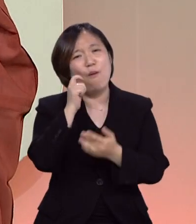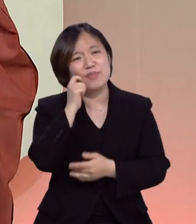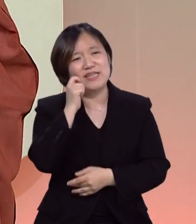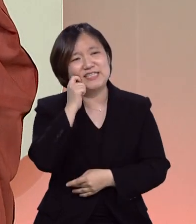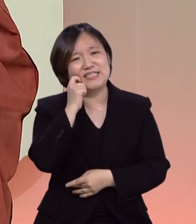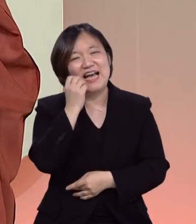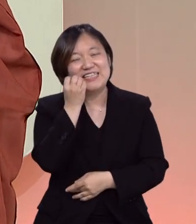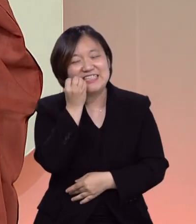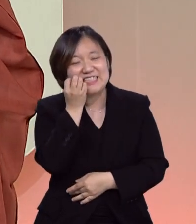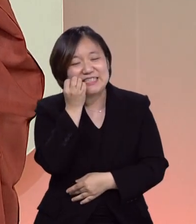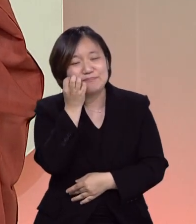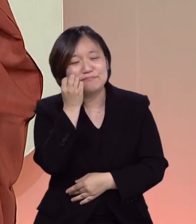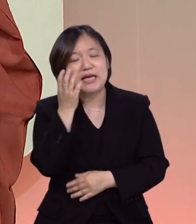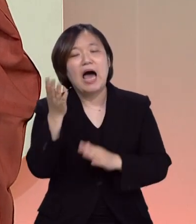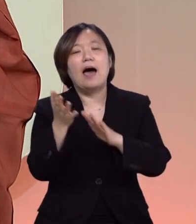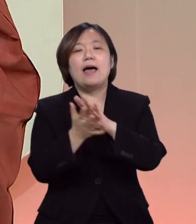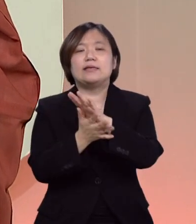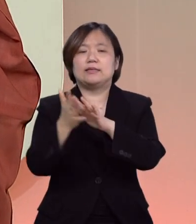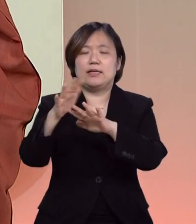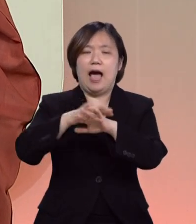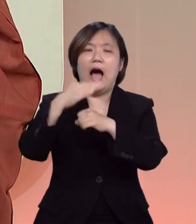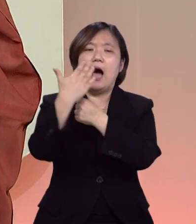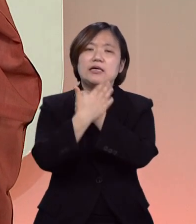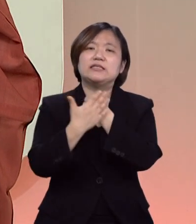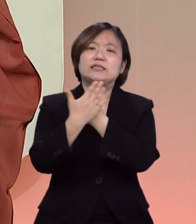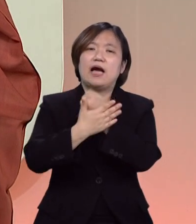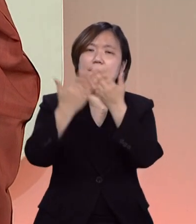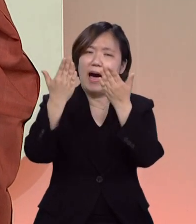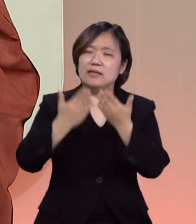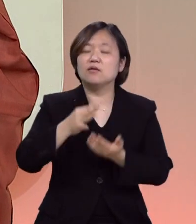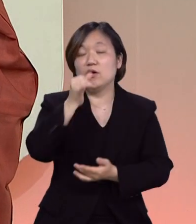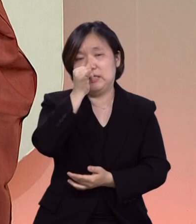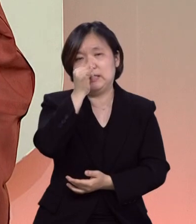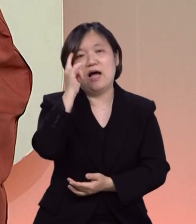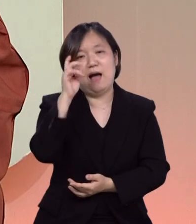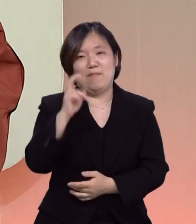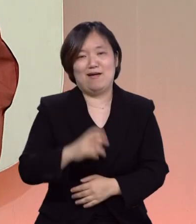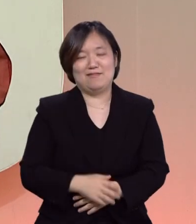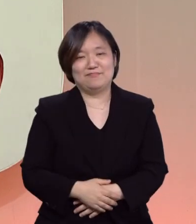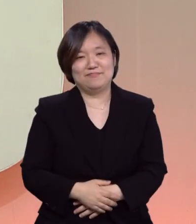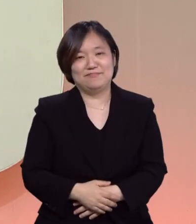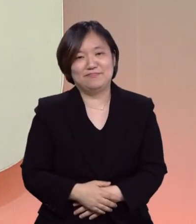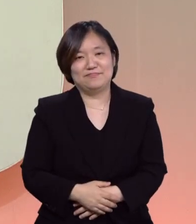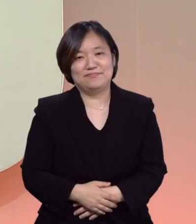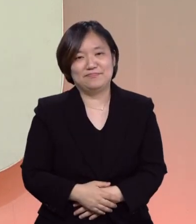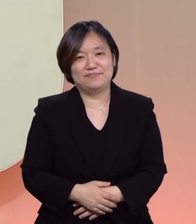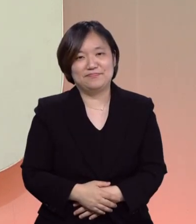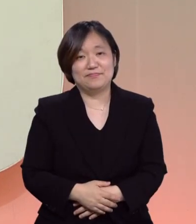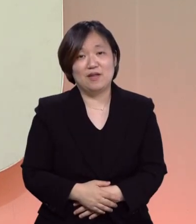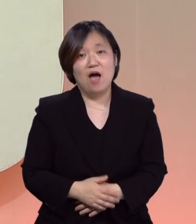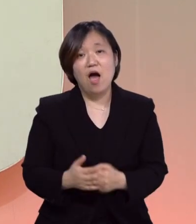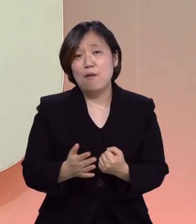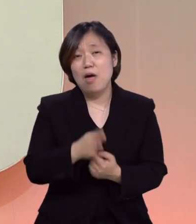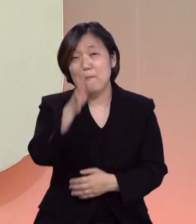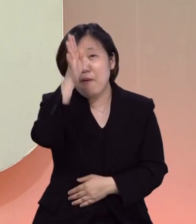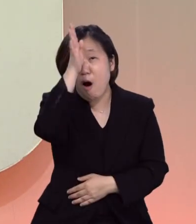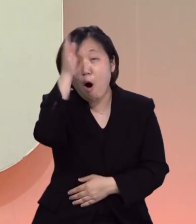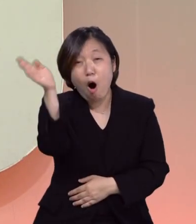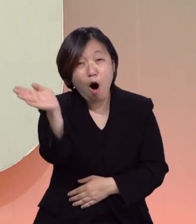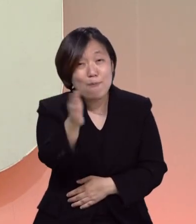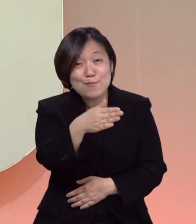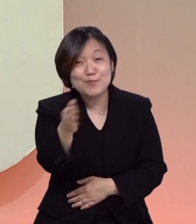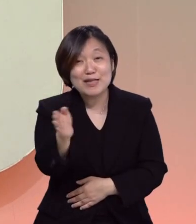가피가 분명히 있기는 있나 봅니다 그래서 아무 이상 없습니다라는